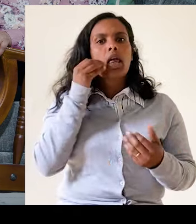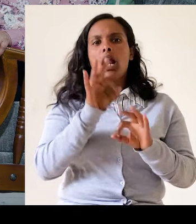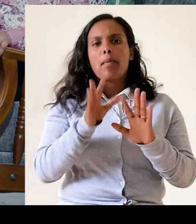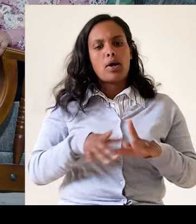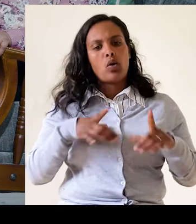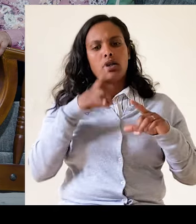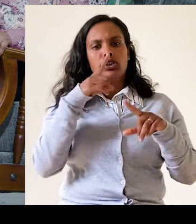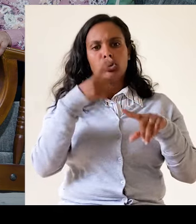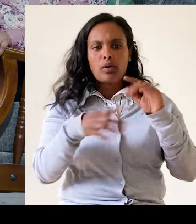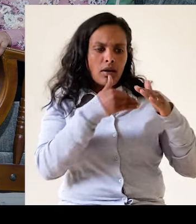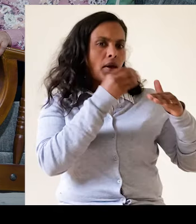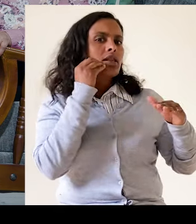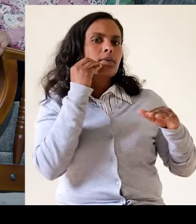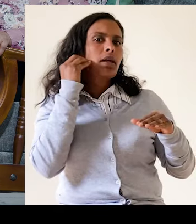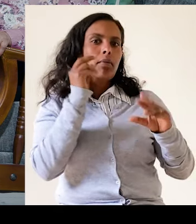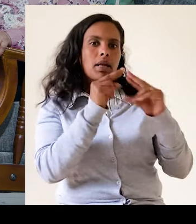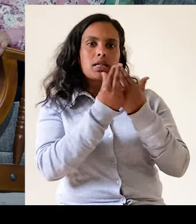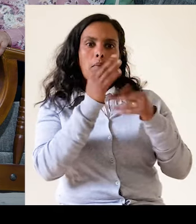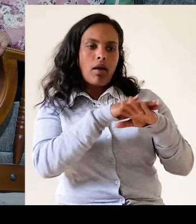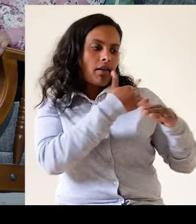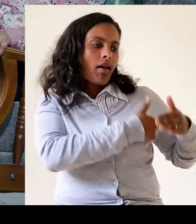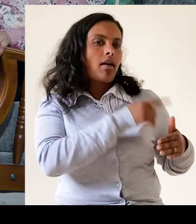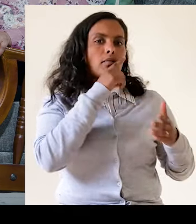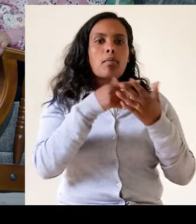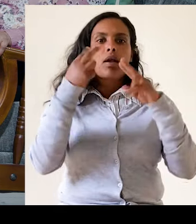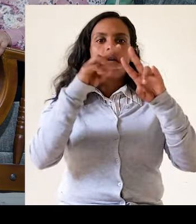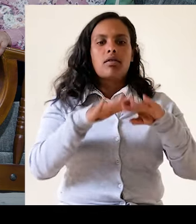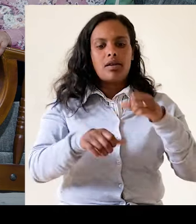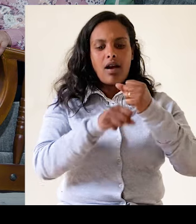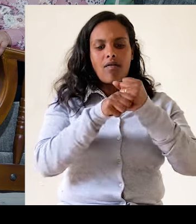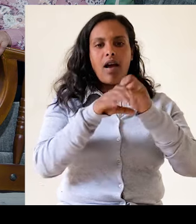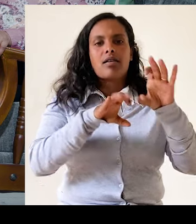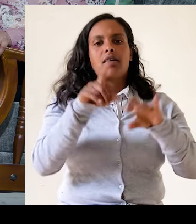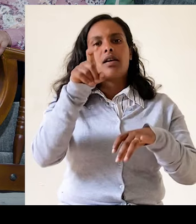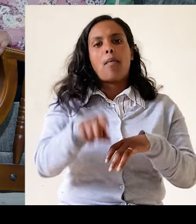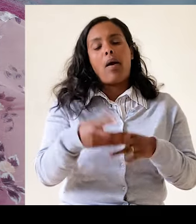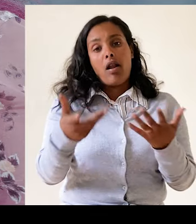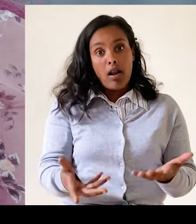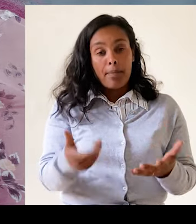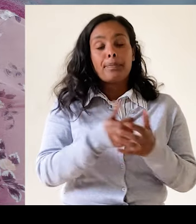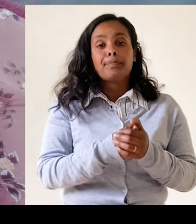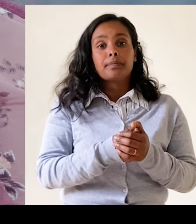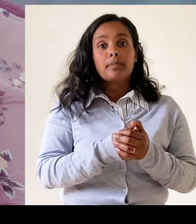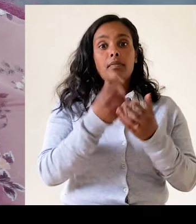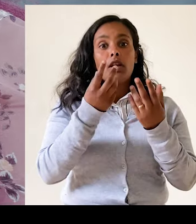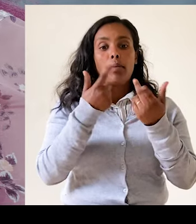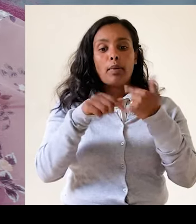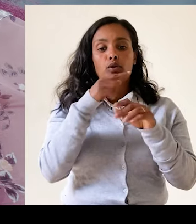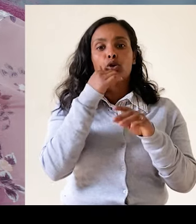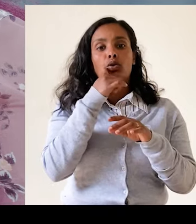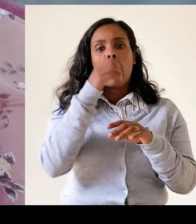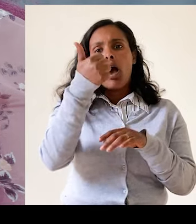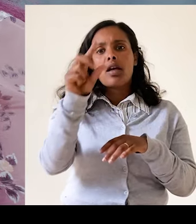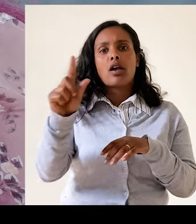አልችልም፣ ጥገኛ ነኝ ቤተሰብ ላይ። ለዚህ የሚመለከተው አካል ድጋፍ ሊያደርግልኝ ይገባል። የሚመጡትም